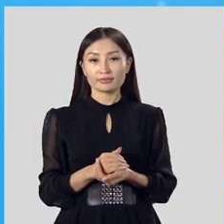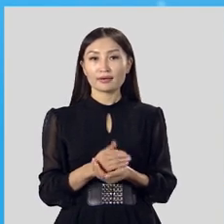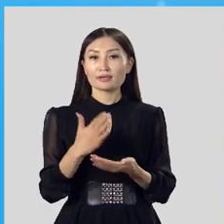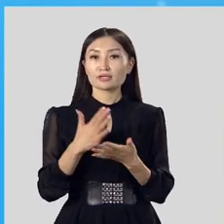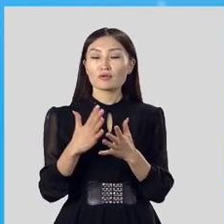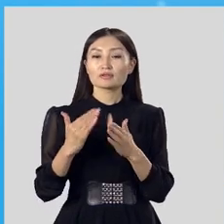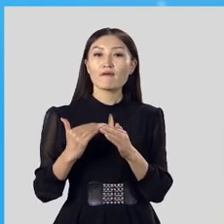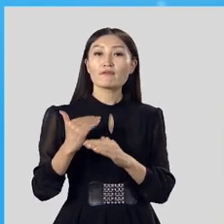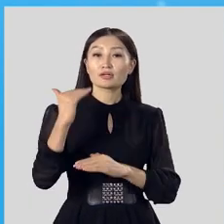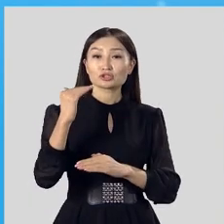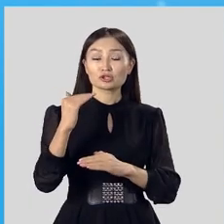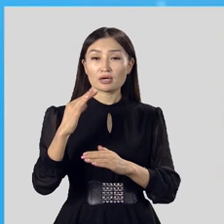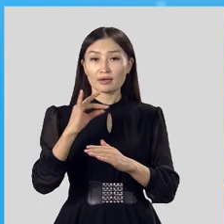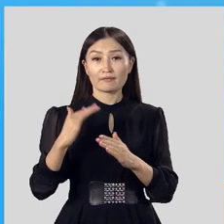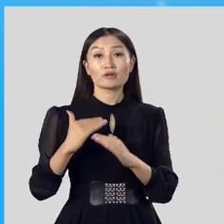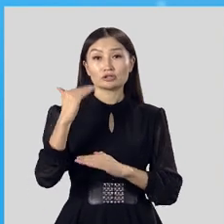Становится все выше.